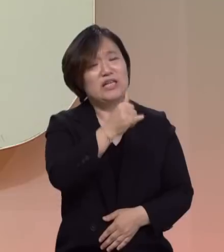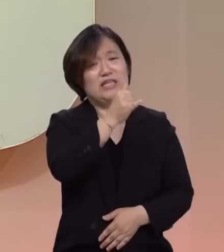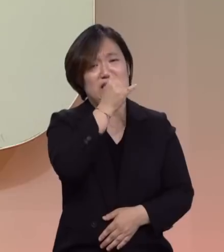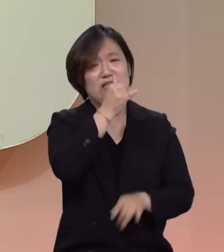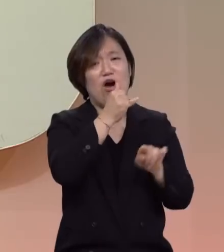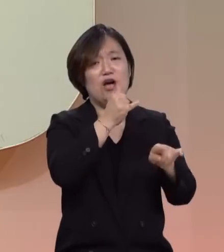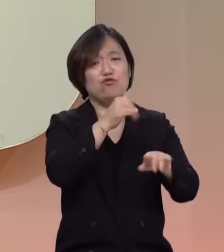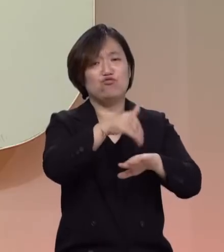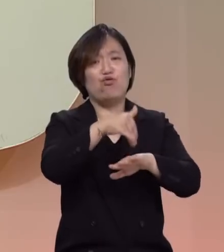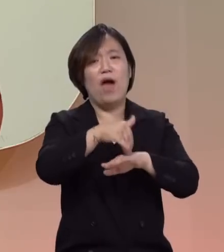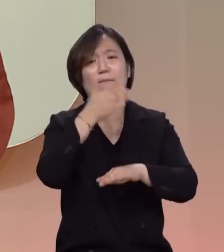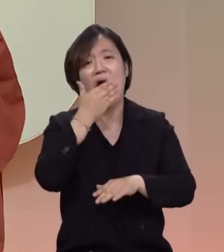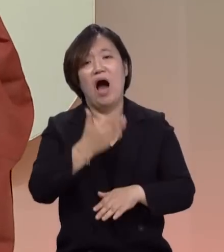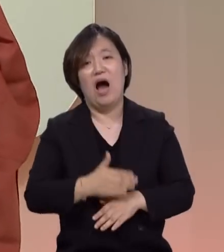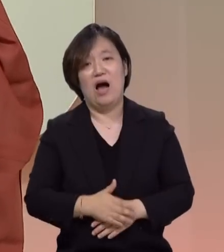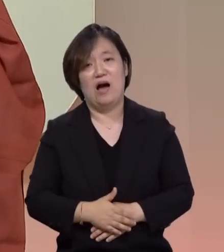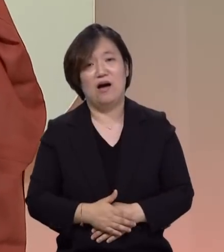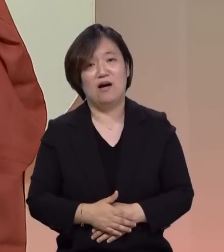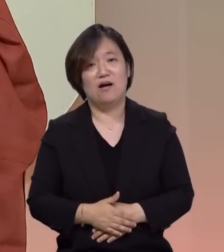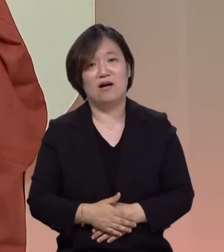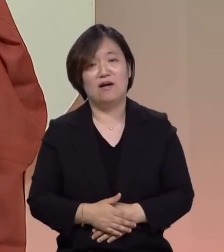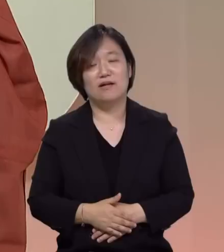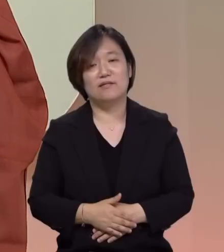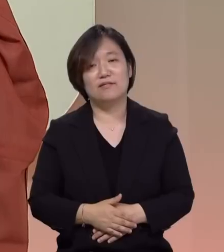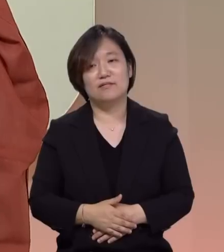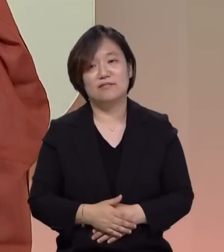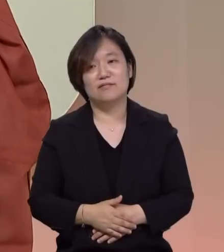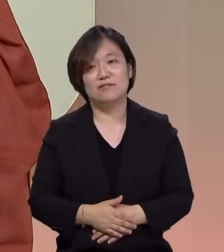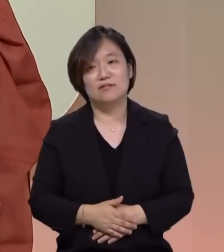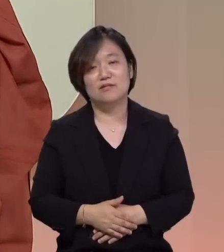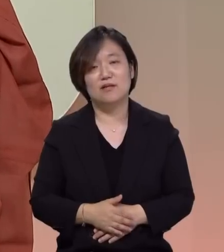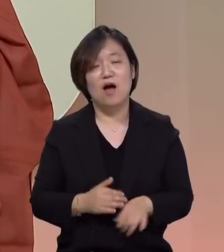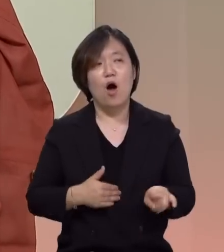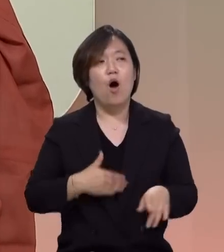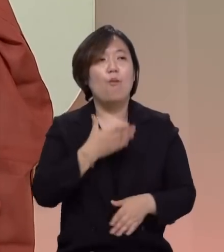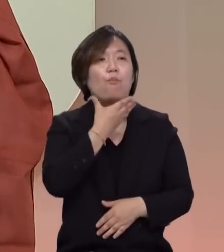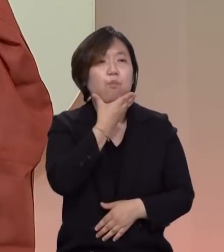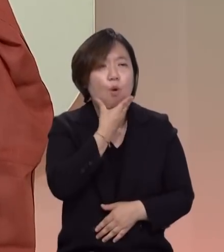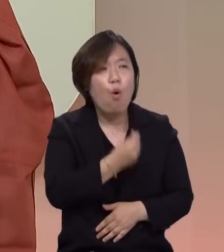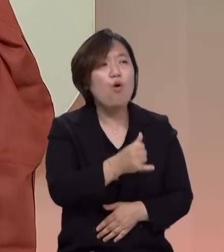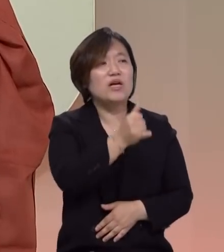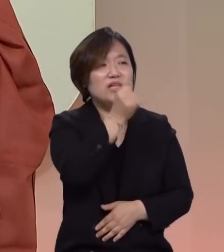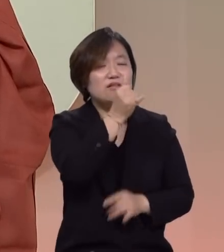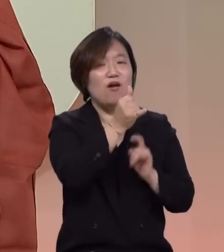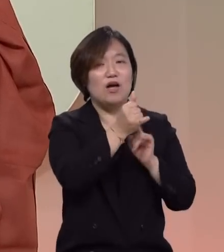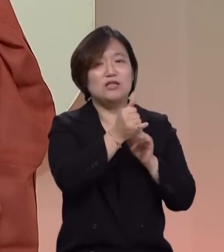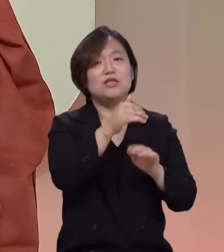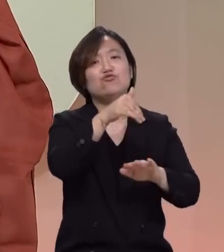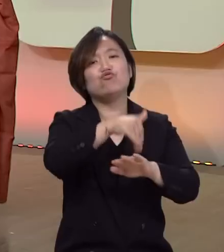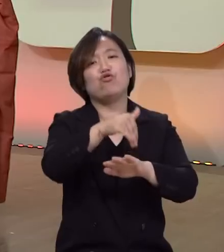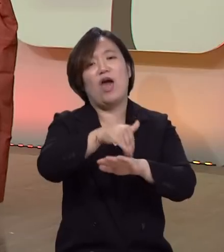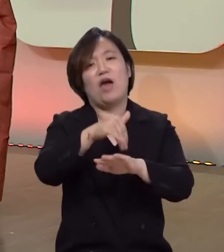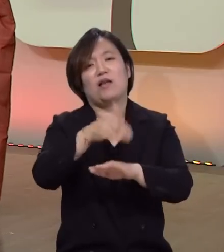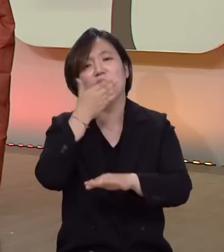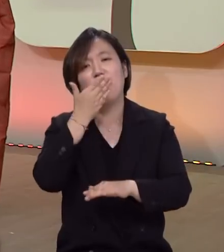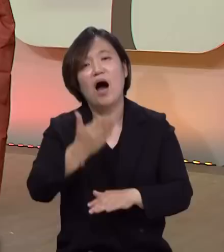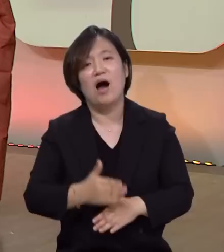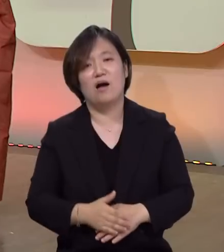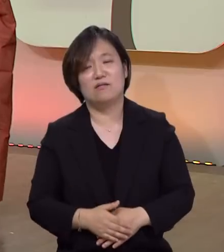한다라고 한마디로 딱 시더래요 복이 있어야 수행도 할 수 있다 너